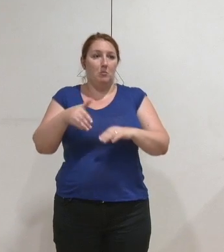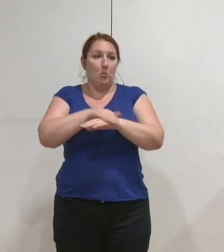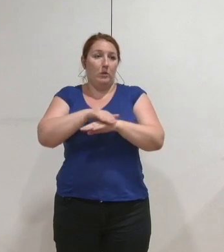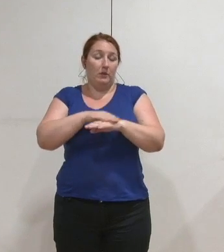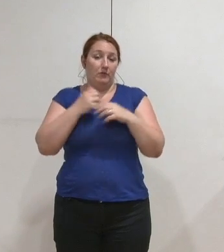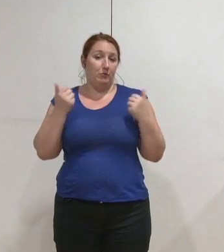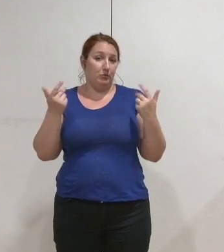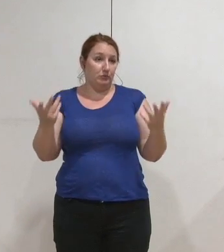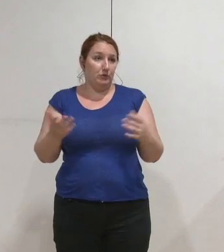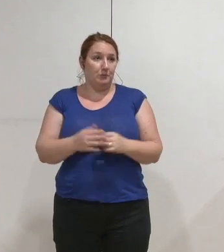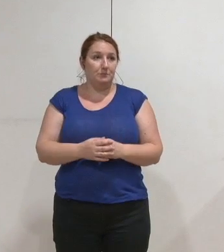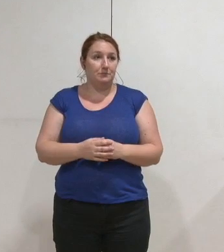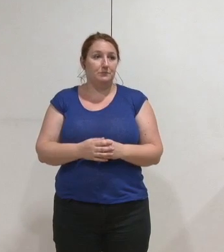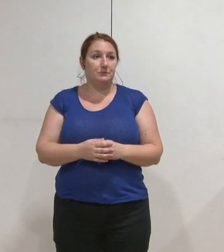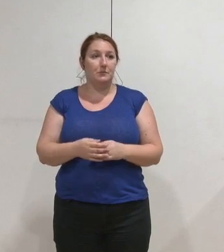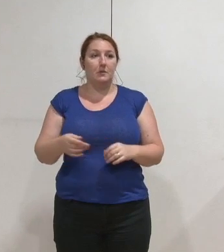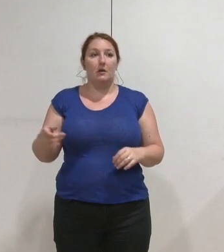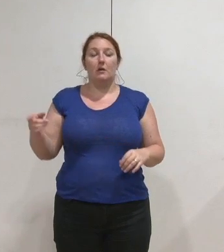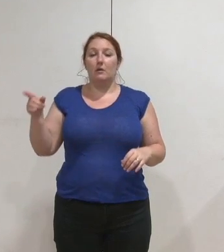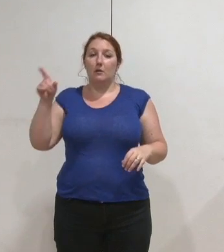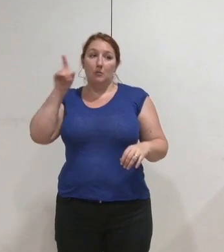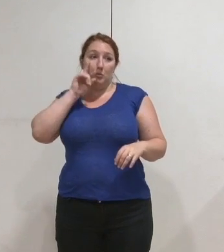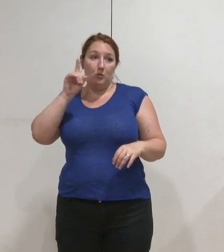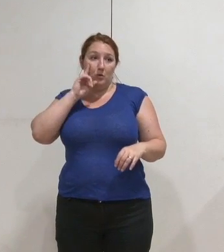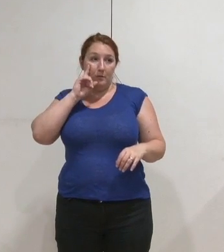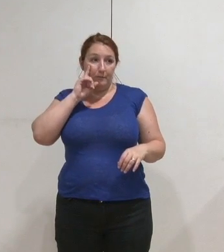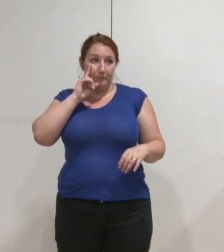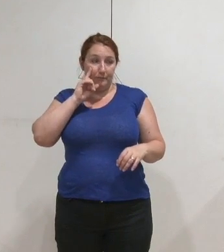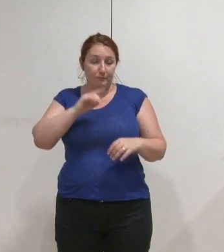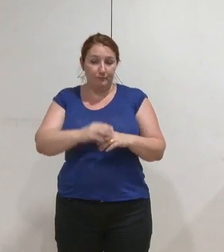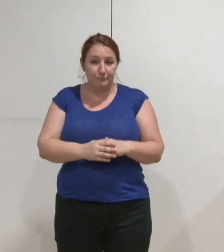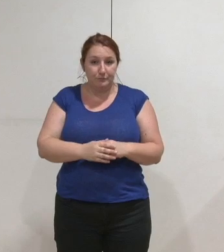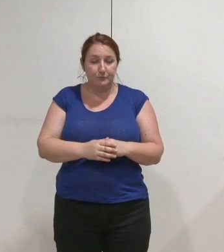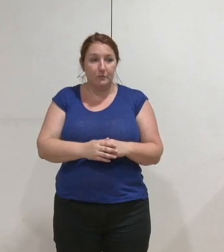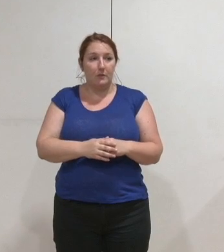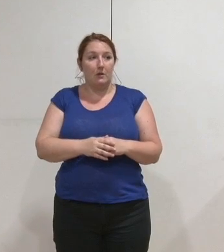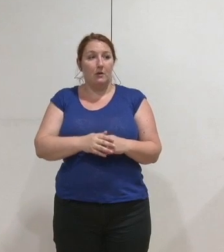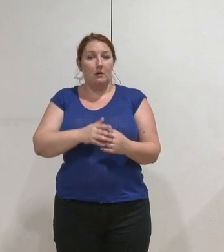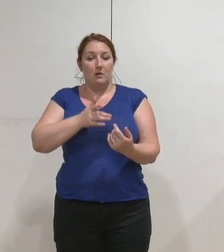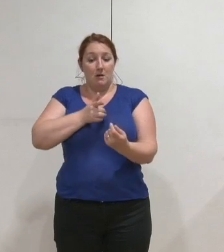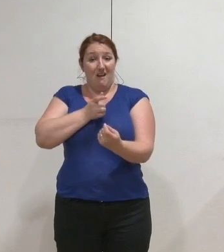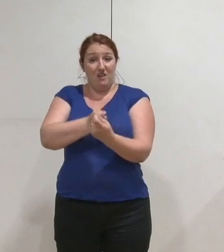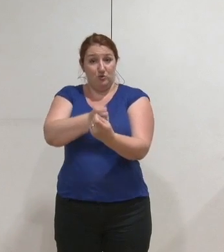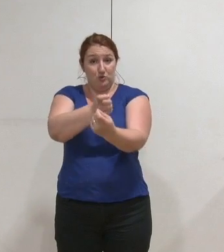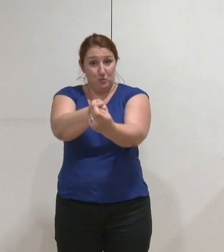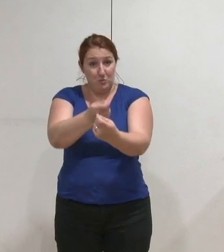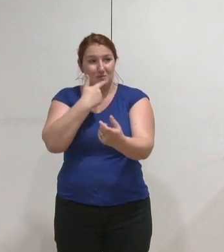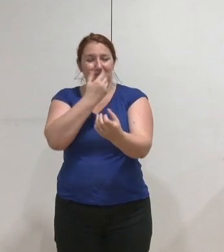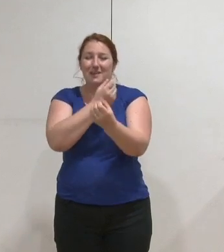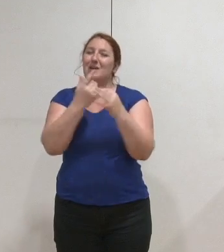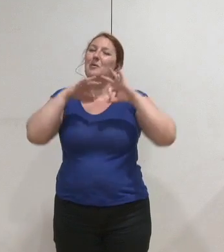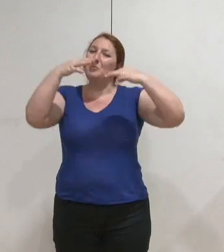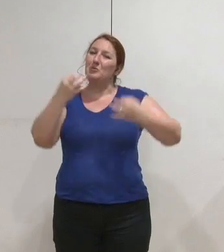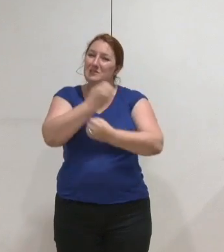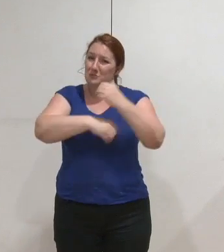titre simplement parce qu'il faut noter que ces ajustements n'entraînent pas d'une part de budget supplémentaire et ce malgré la